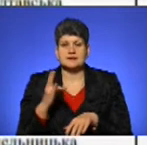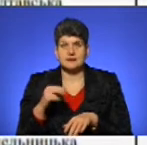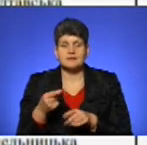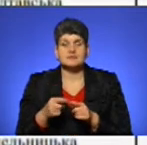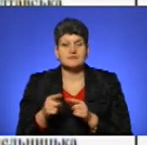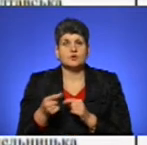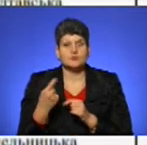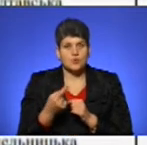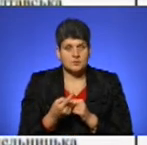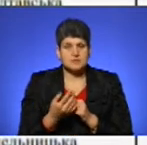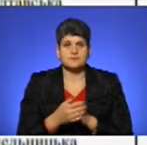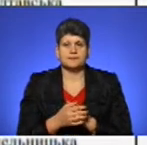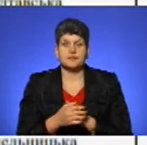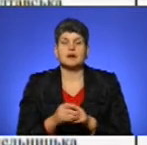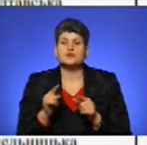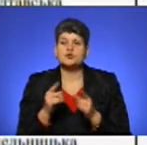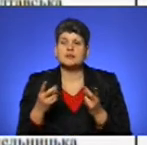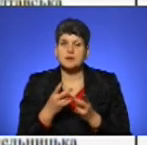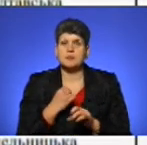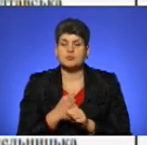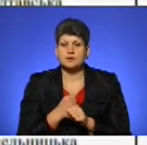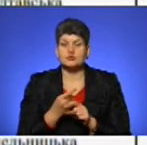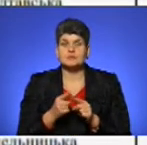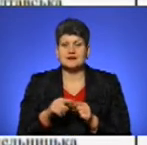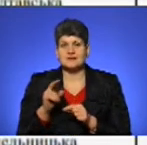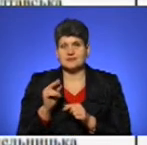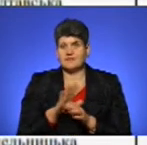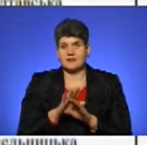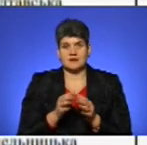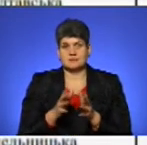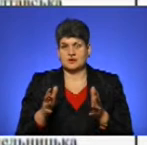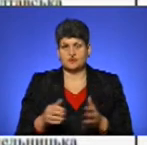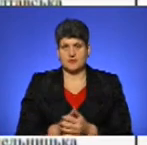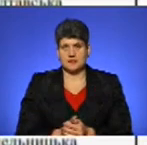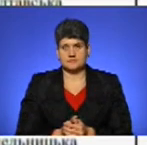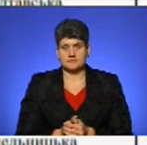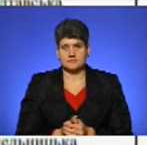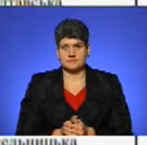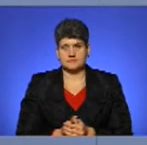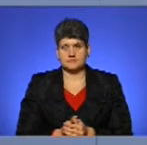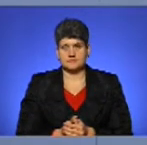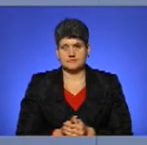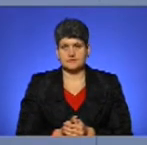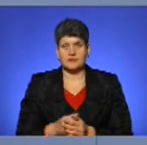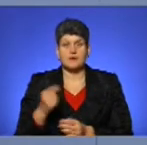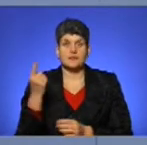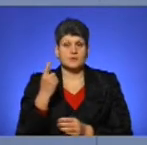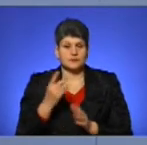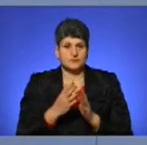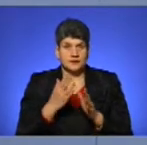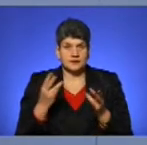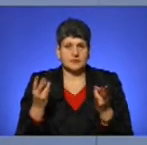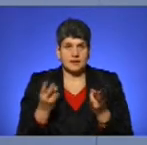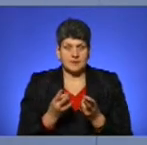області. От що варто робити, щоб ця цифра не збільшувалася? Ну, перш за все, треба